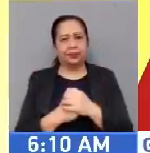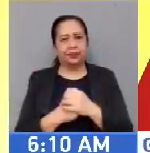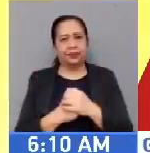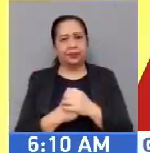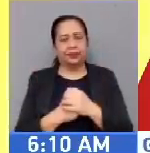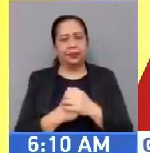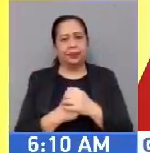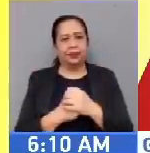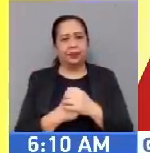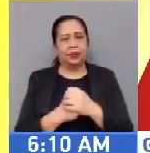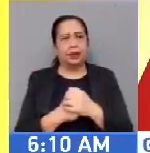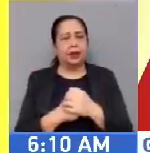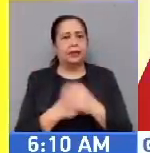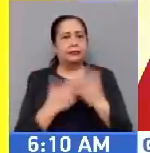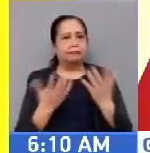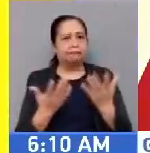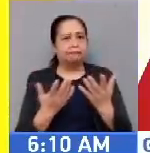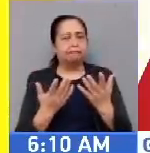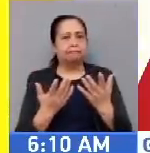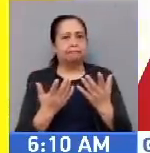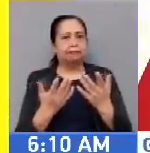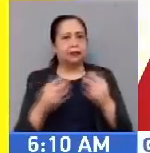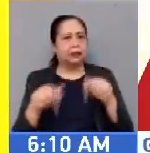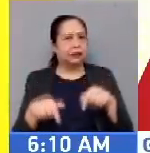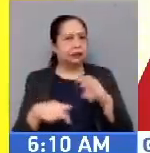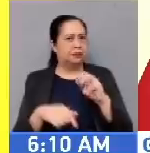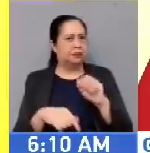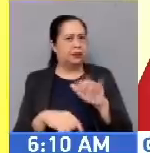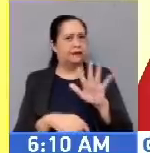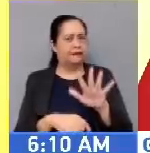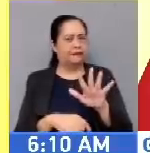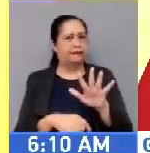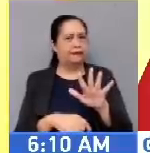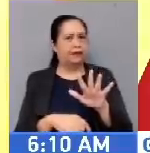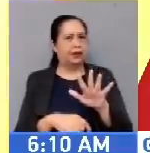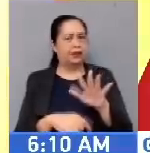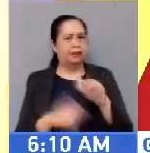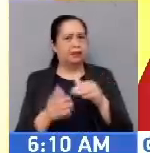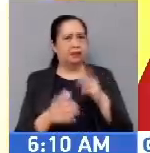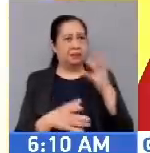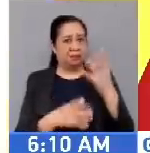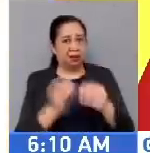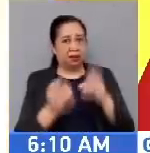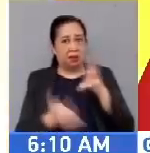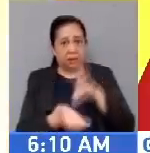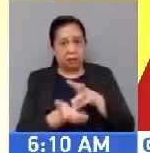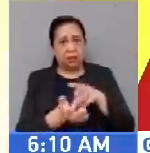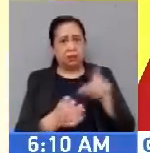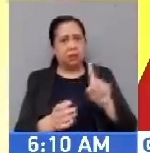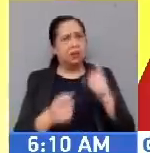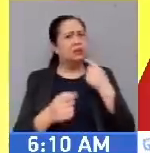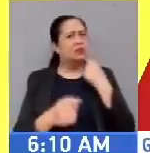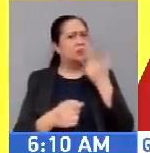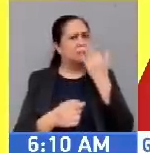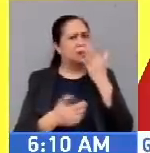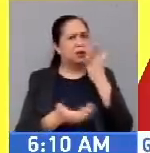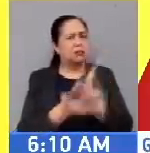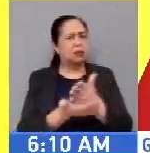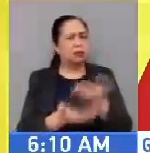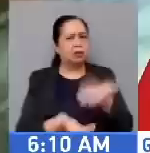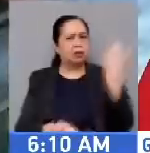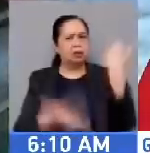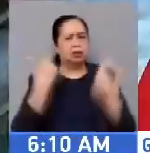understand, itong May 5, mawawala na raw itong terminal ninyo. Opo. Ano pong sinabi? Bakit? Anong dahilan daw? Alam niyo po ba? Kasi po